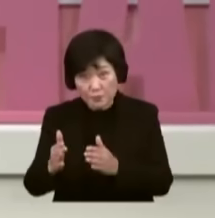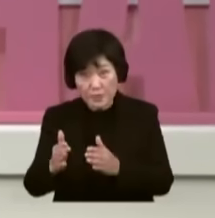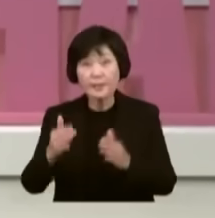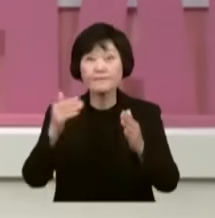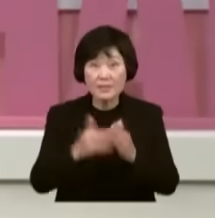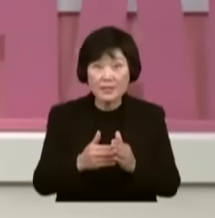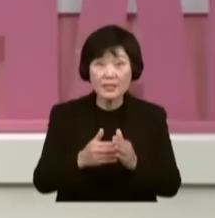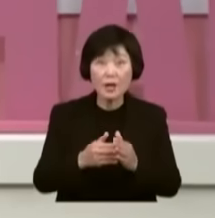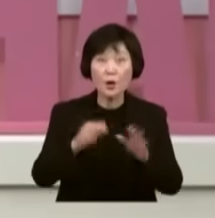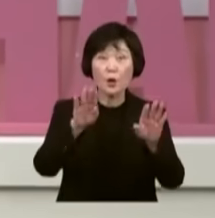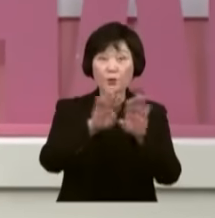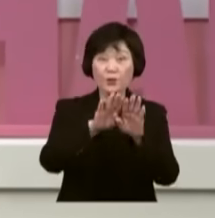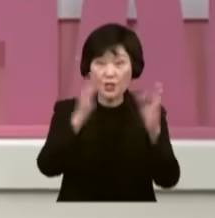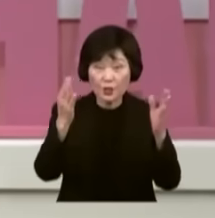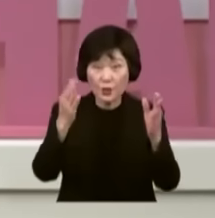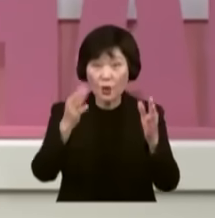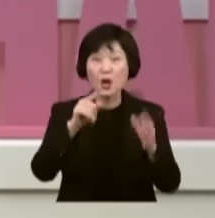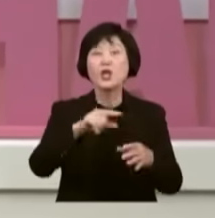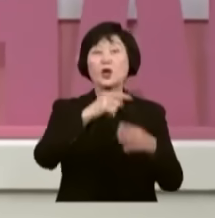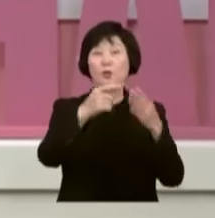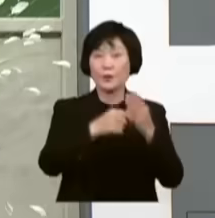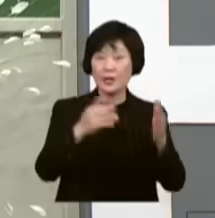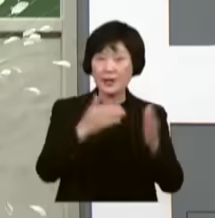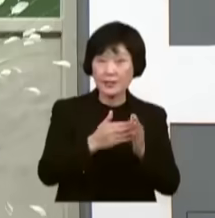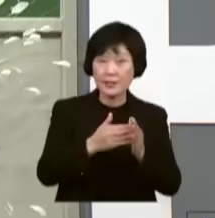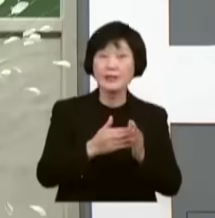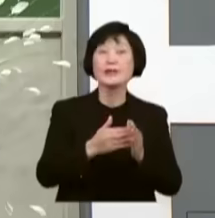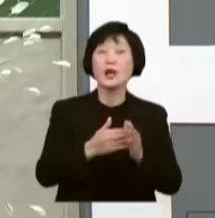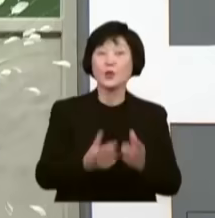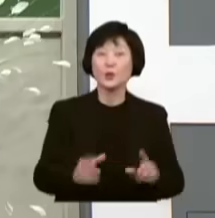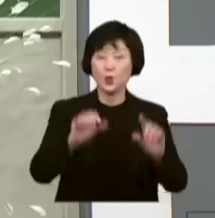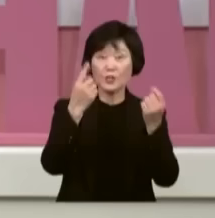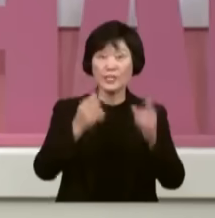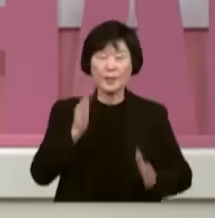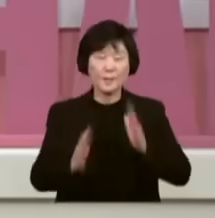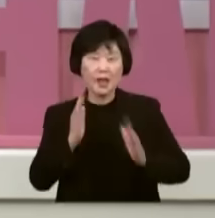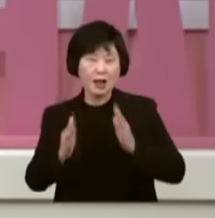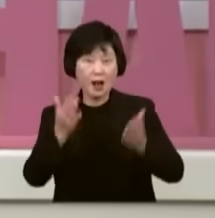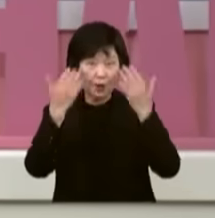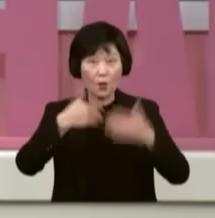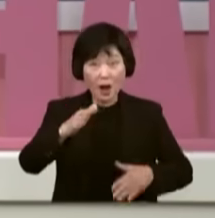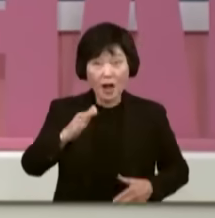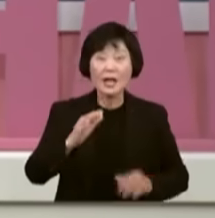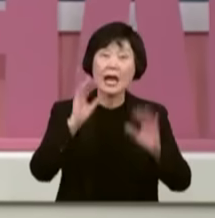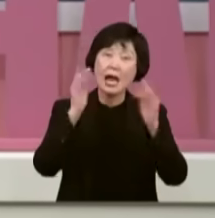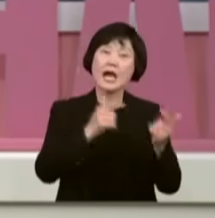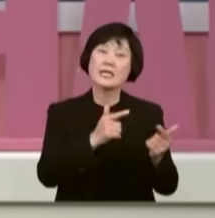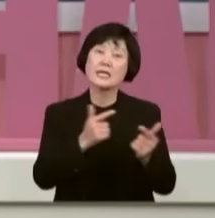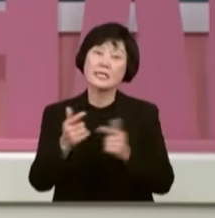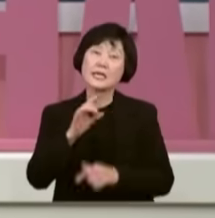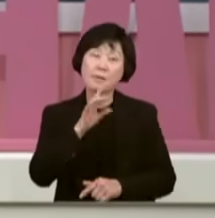열어놓고 뽀뽀뽀가 끝나야지 뛰는 거야. 그리고 나는 그렇게 어린이들만